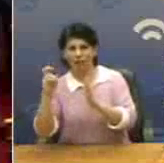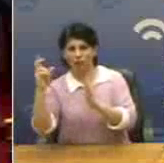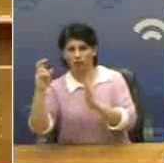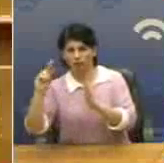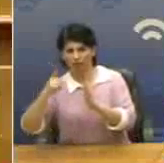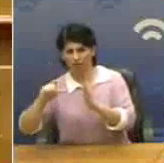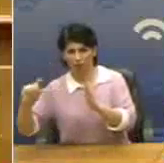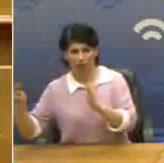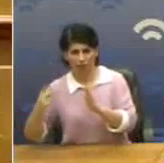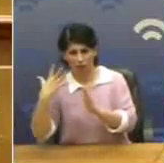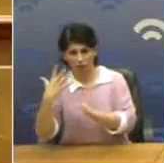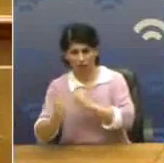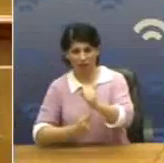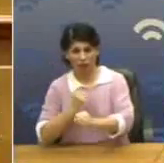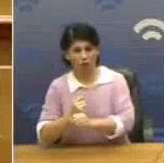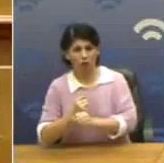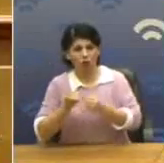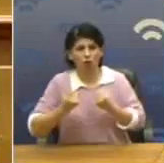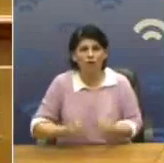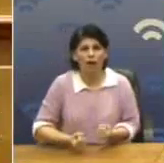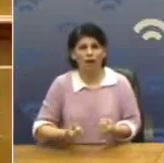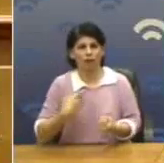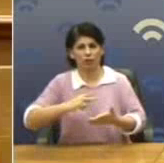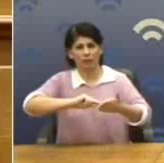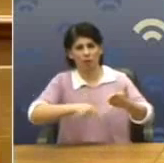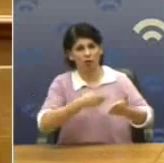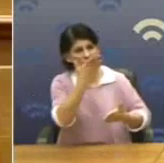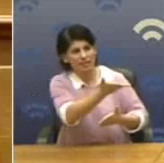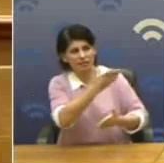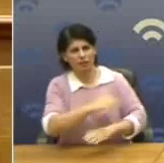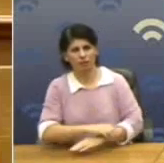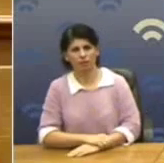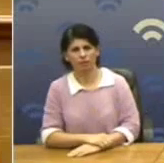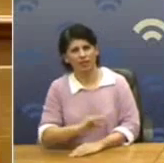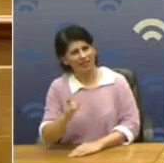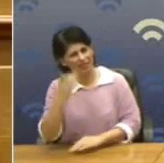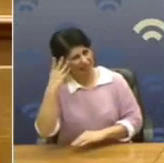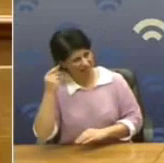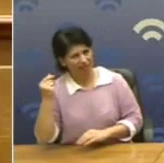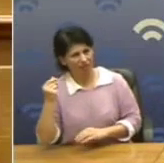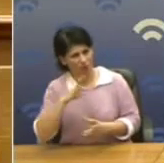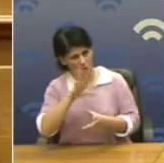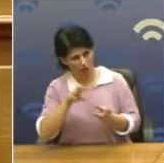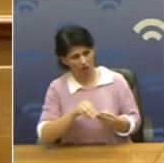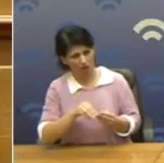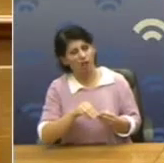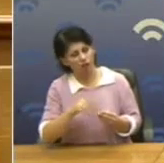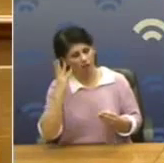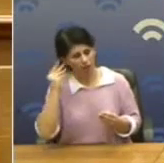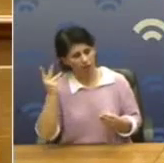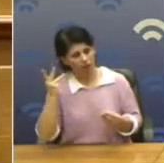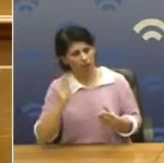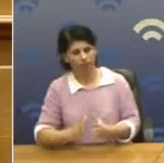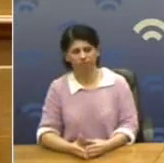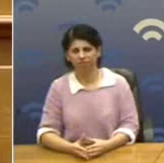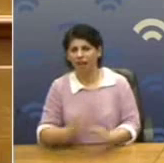στην πενταετία το βάρος το οποίο είχατε υπογράψει εσείς. Ή τα ξεχνάτε αυτά. Τα ξεχνάτε. Δεν θα απαντήσετε